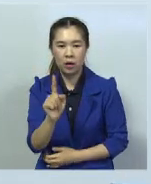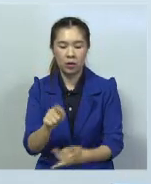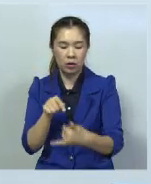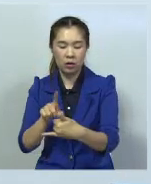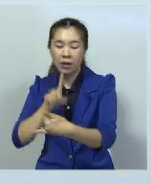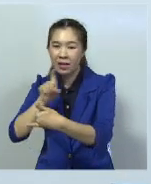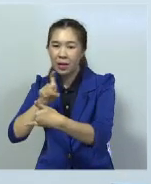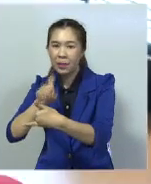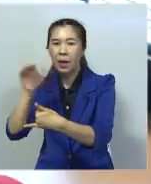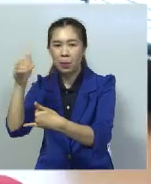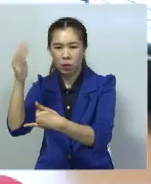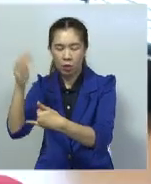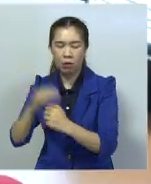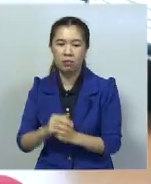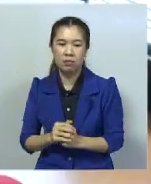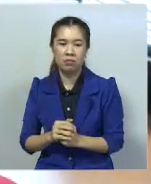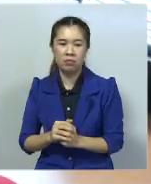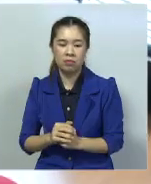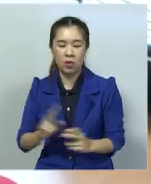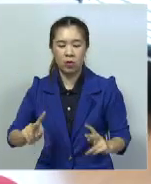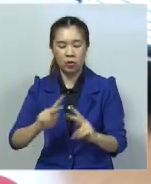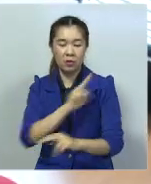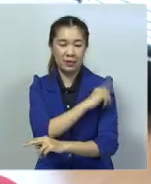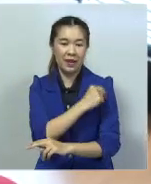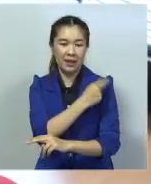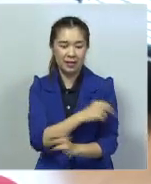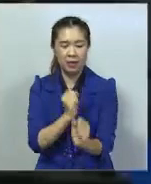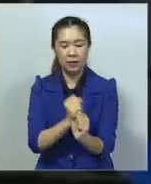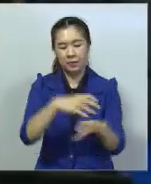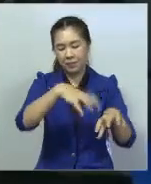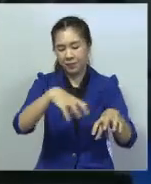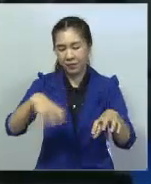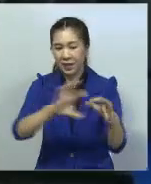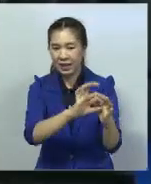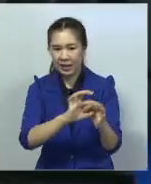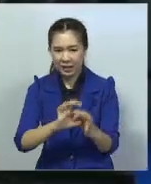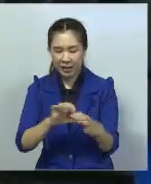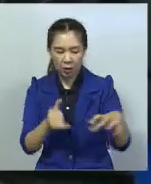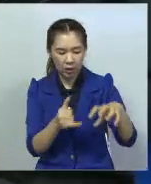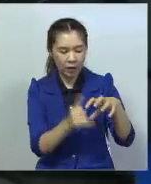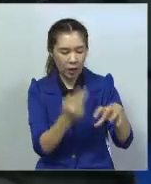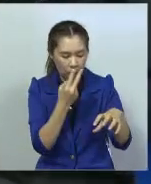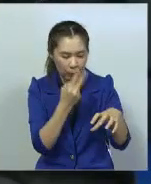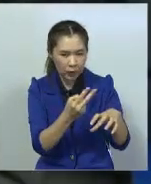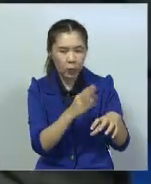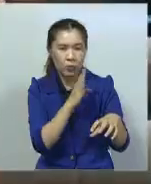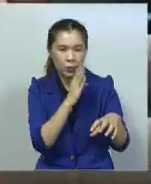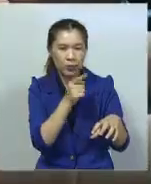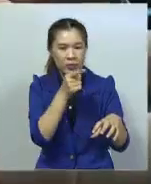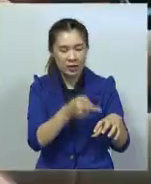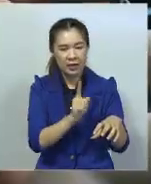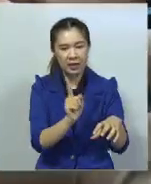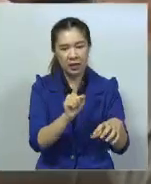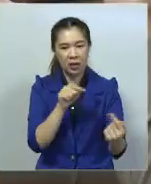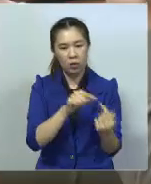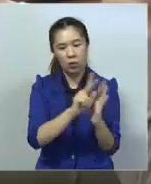คำผู้เสียหายก่อนพร้อมประสานไปยังสาธารณสุขนะคะแล้วก็หน่วยงานที่เกี่ยวข้องลงพื้นที่ไปตรวจสอบหาข้อเท็จจริงเบื้องต้นคาดว่